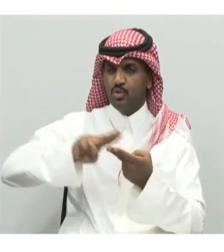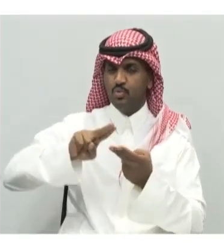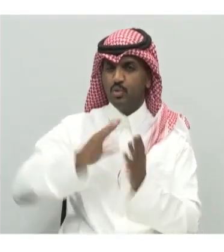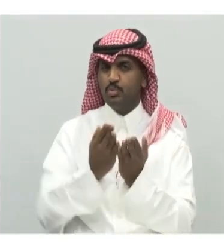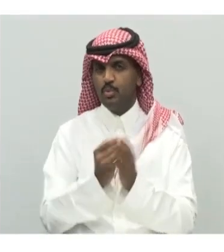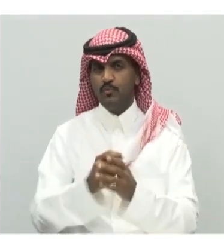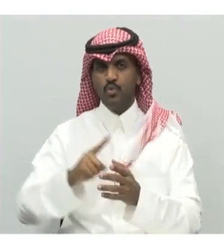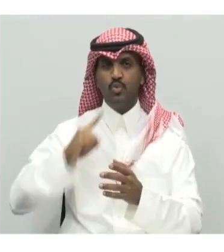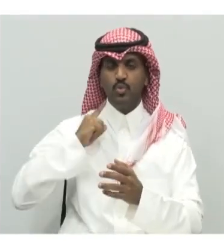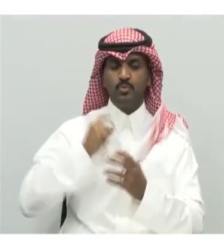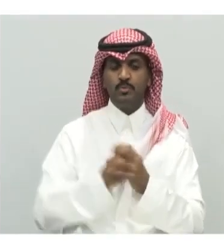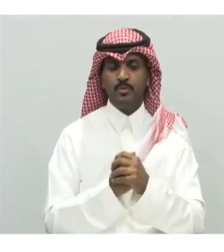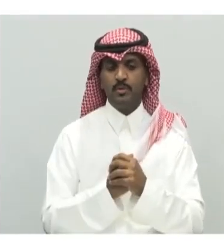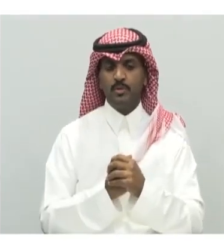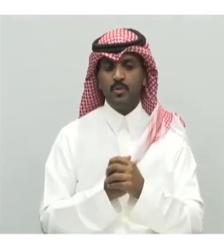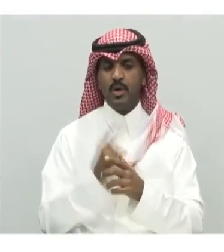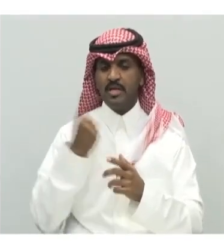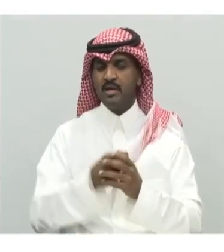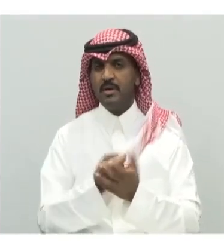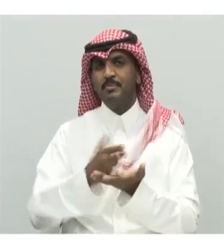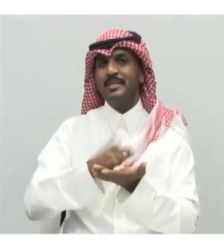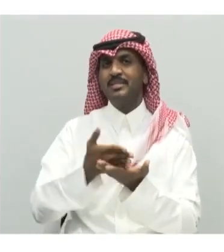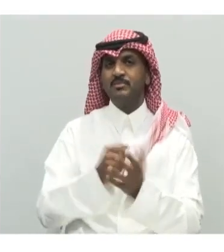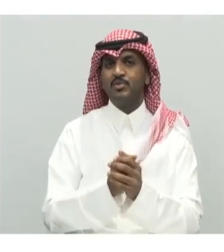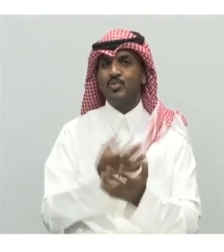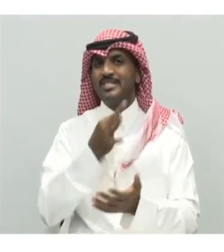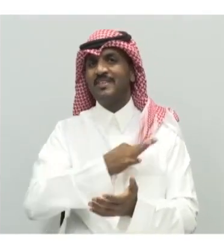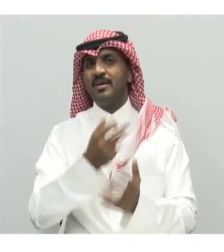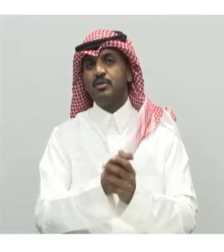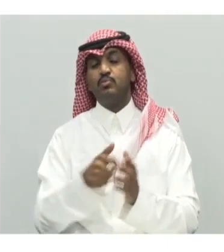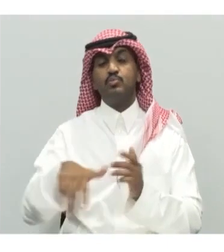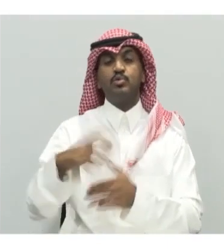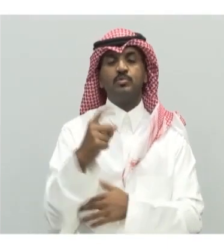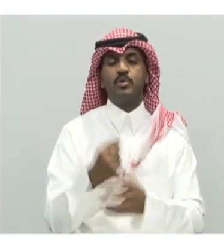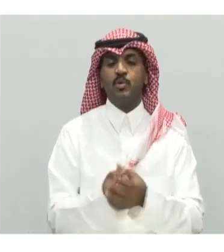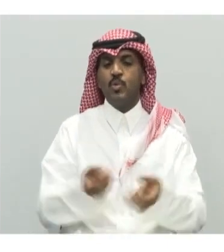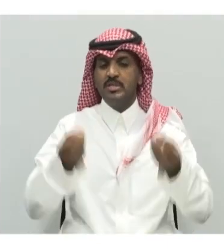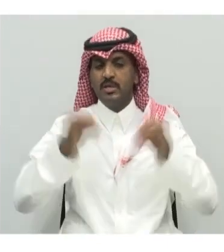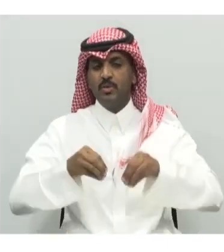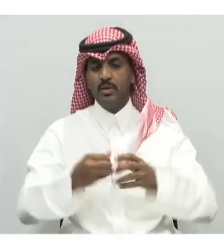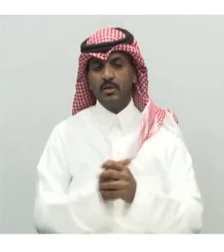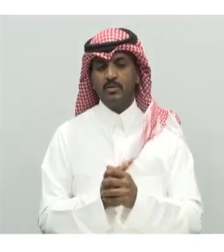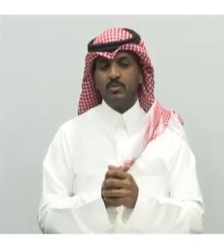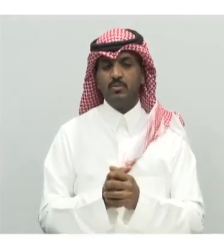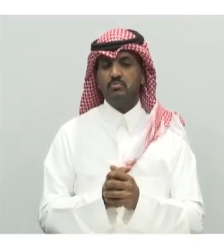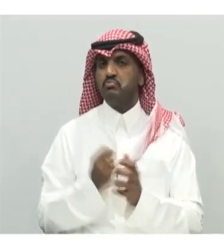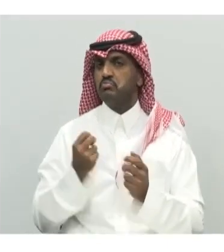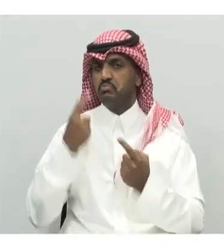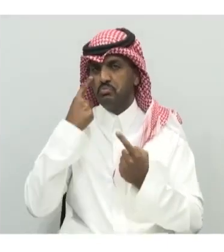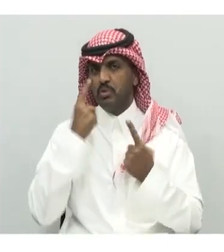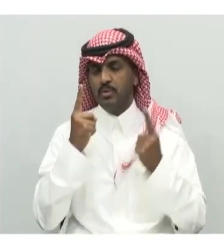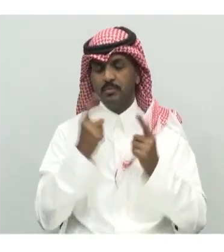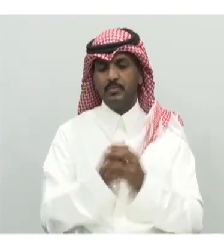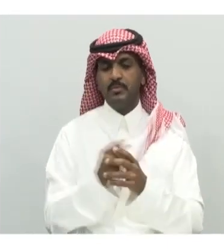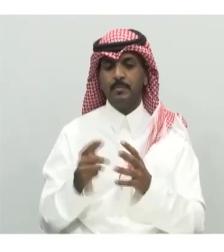كتبهم في العلوم وقد امر بترجمتها واستفاد منها المسلمون وزادوا عليها وابداوا اذا